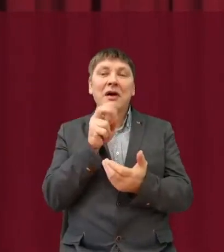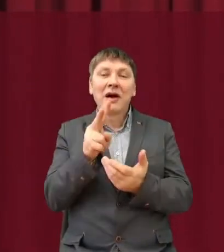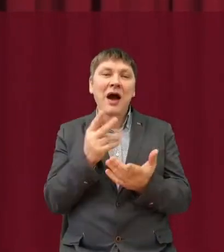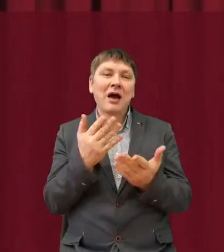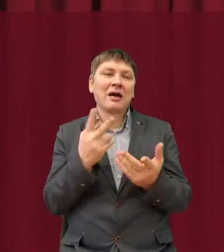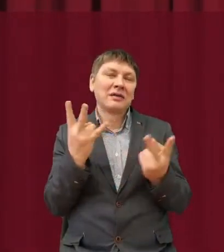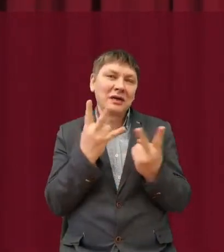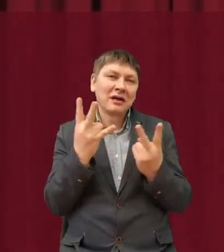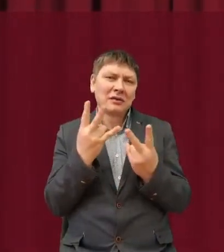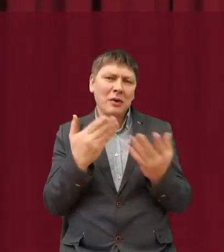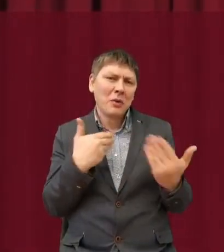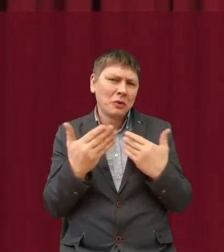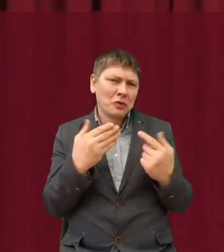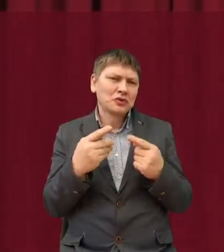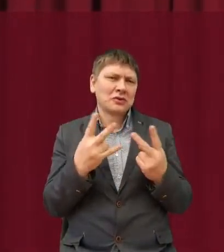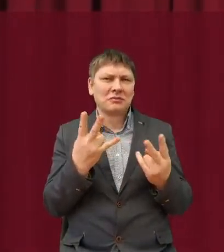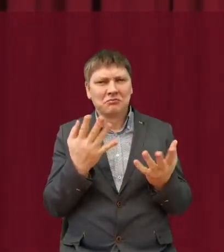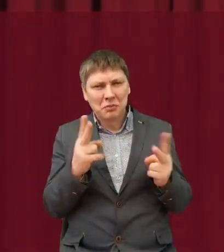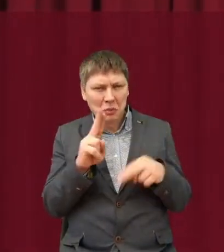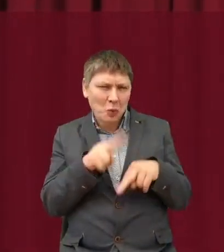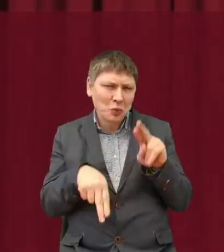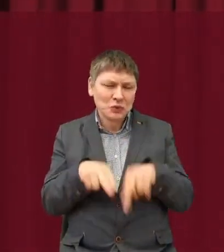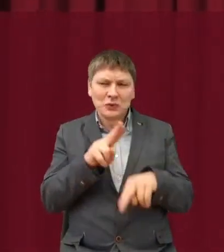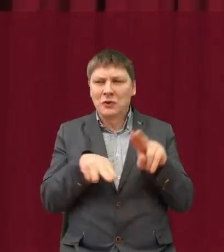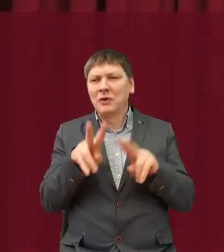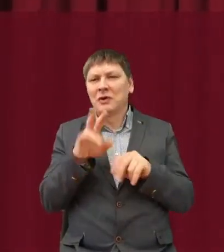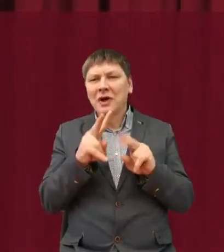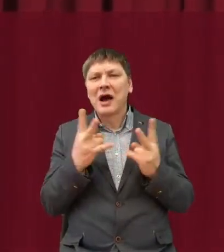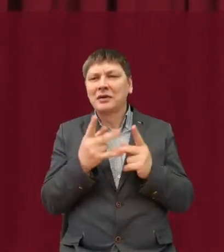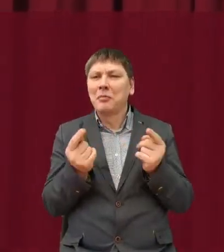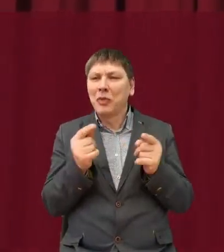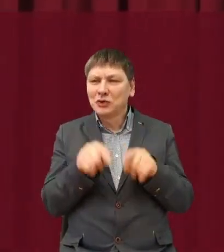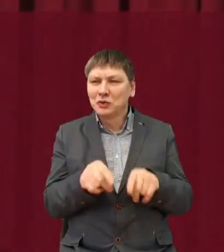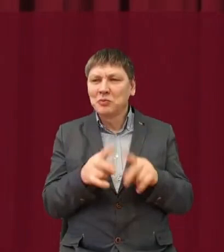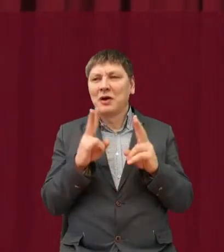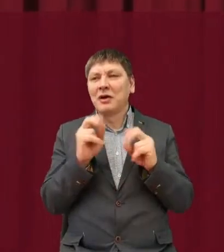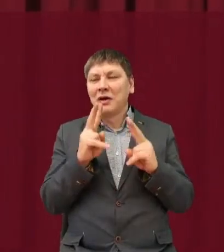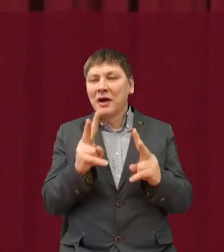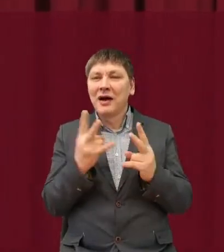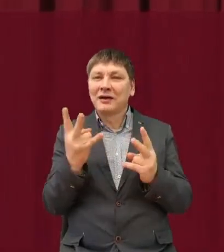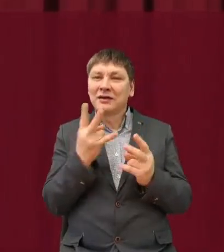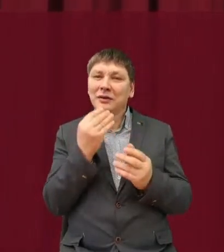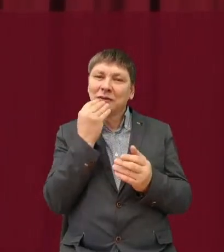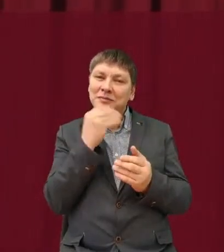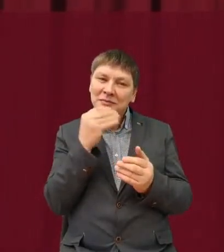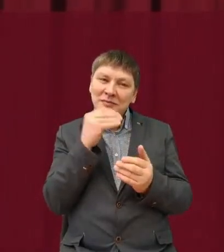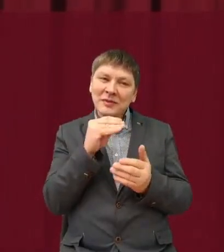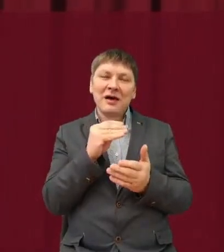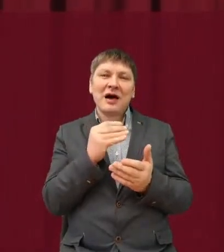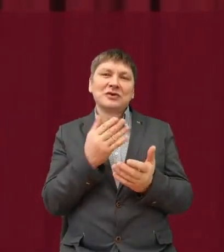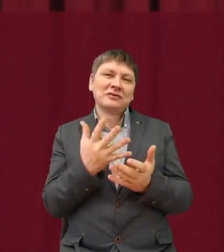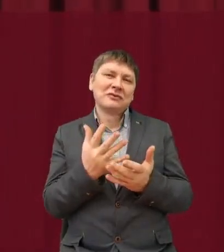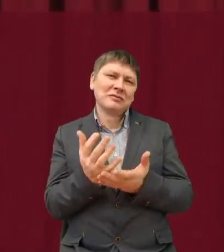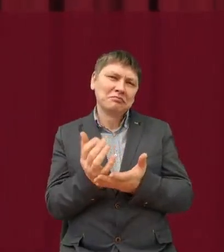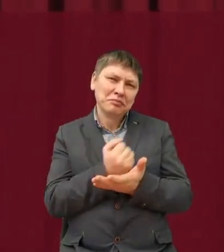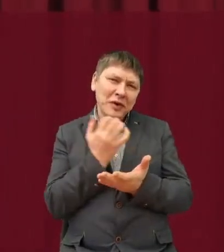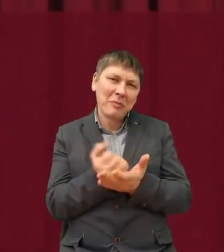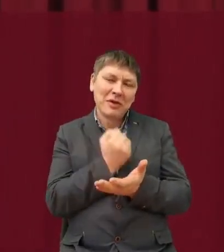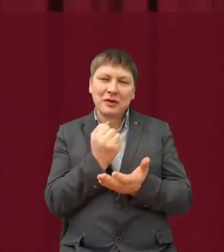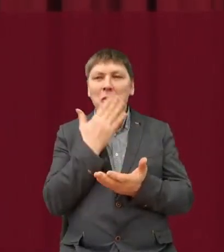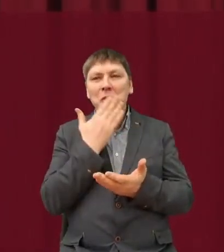нам Мыслить как поступать Библия учит Как приобретать доброе качество такие как любовь